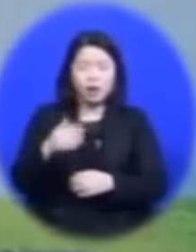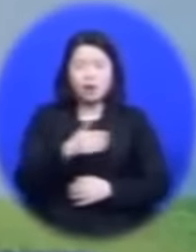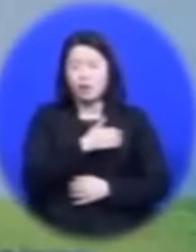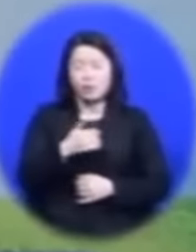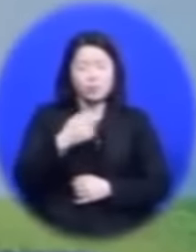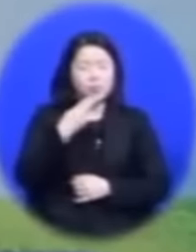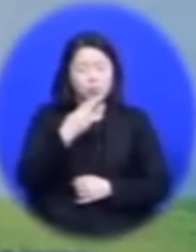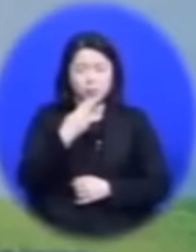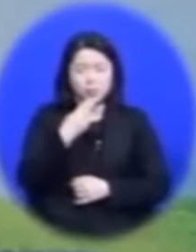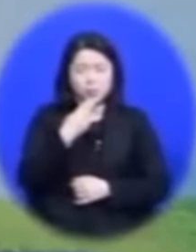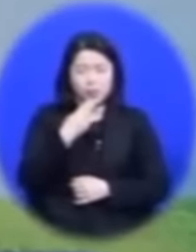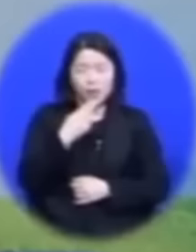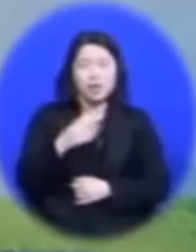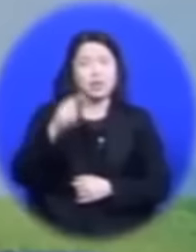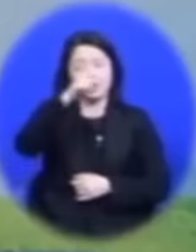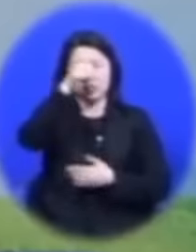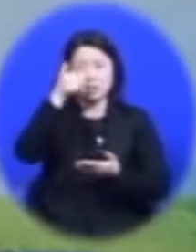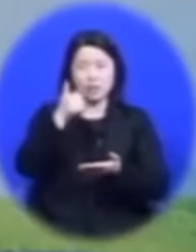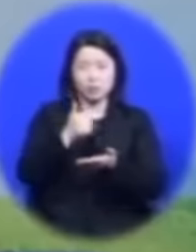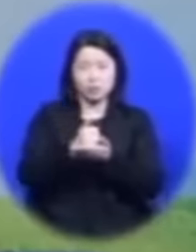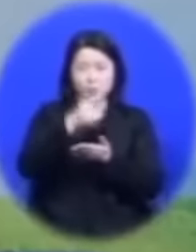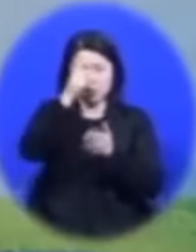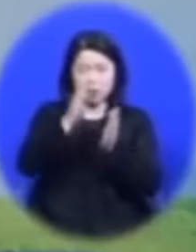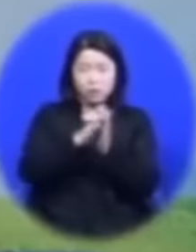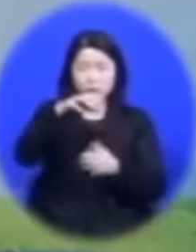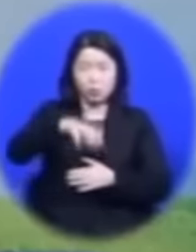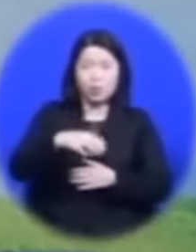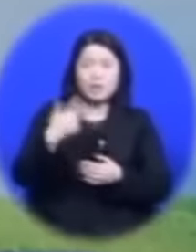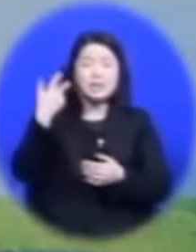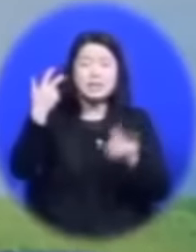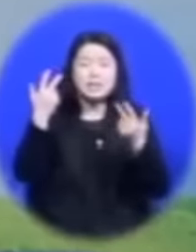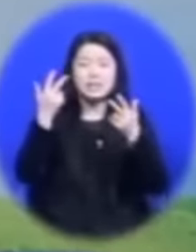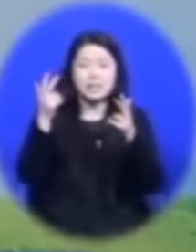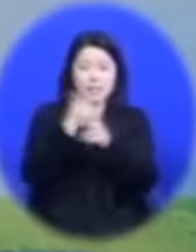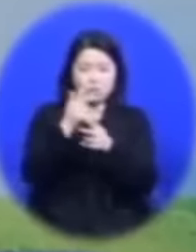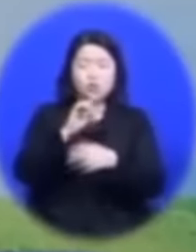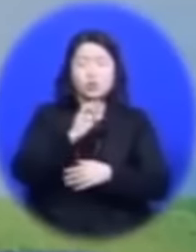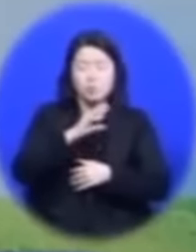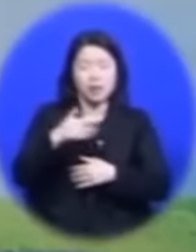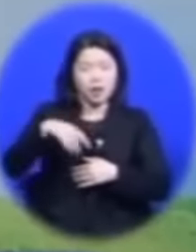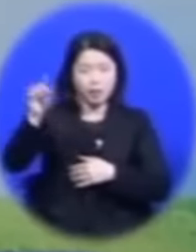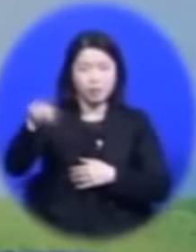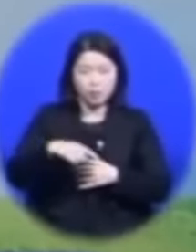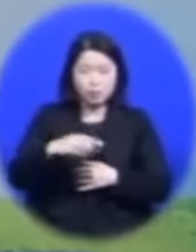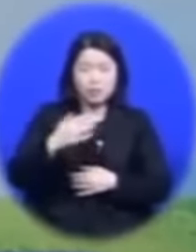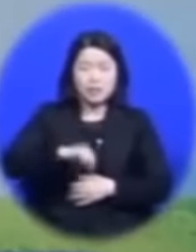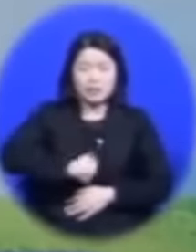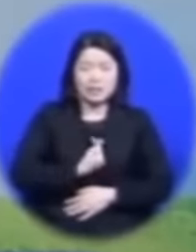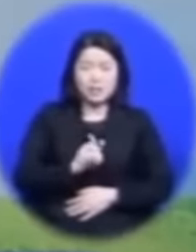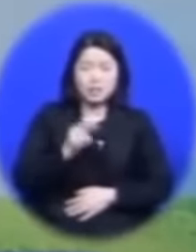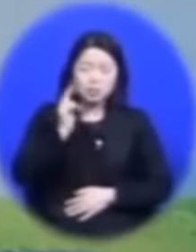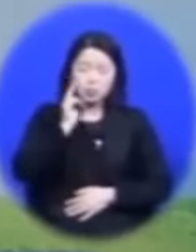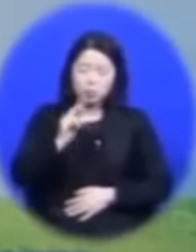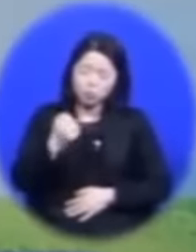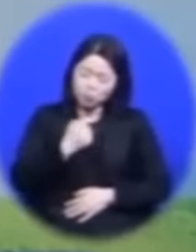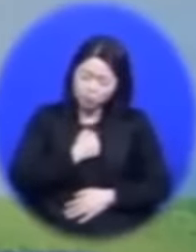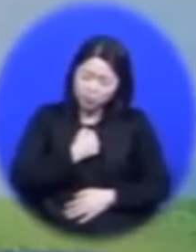기도원에 일주일만 갔다 오게 해달라. 그리고 기도원에 올라가셨습니다. 자신이 너무 처량하고